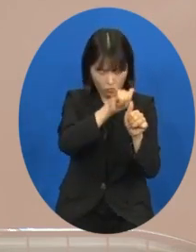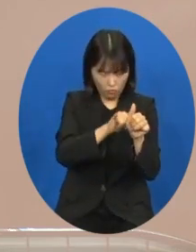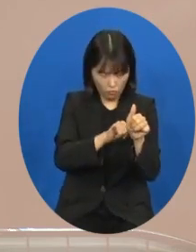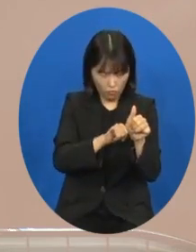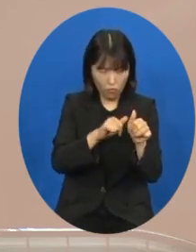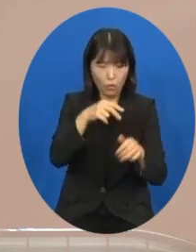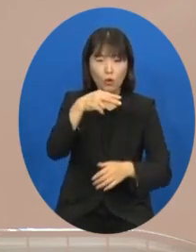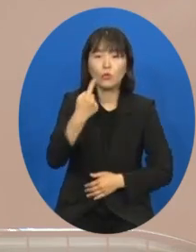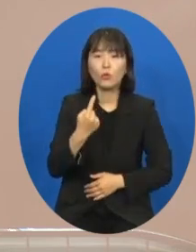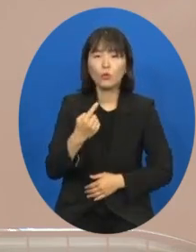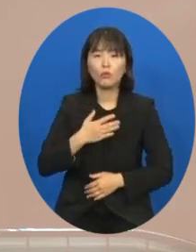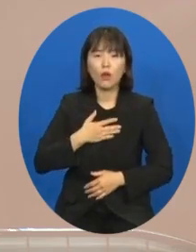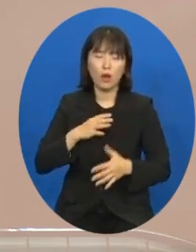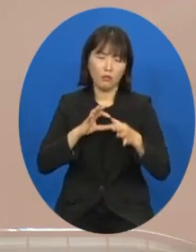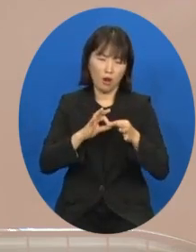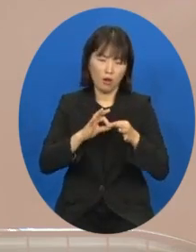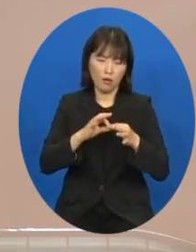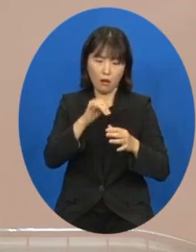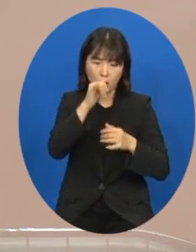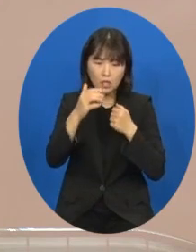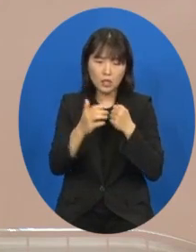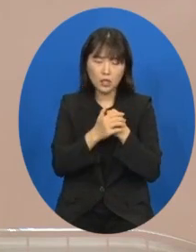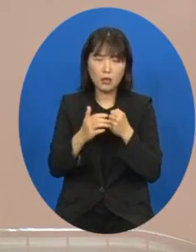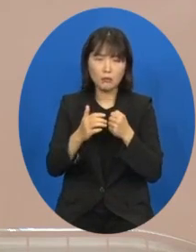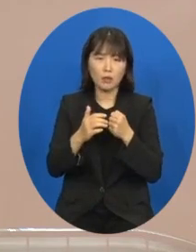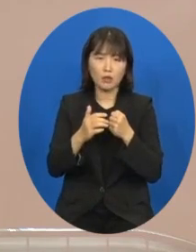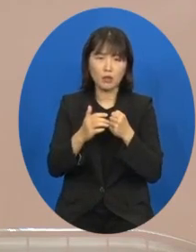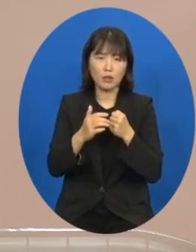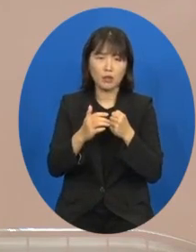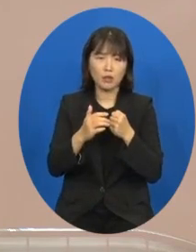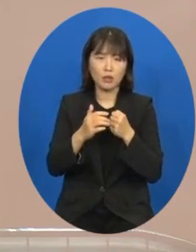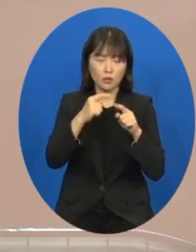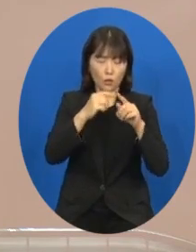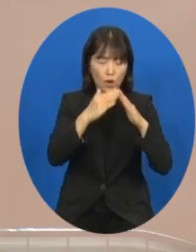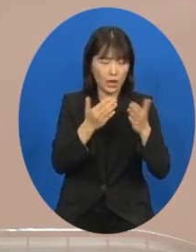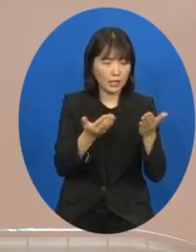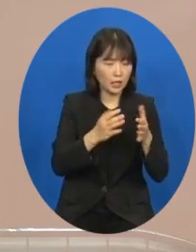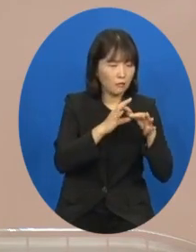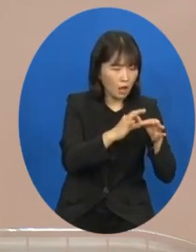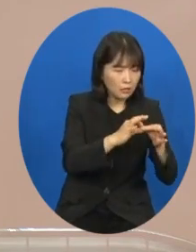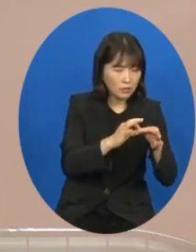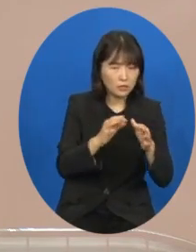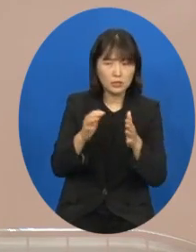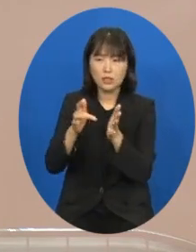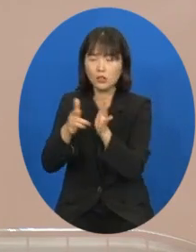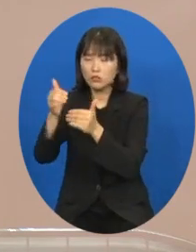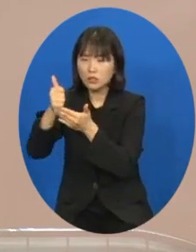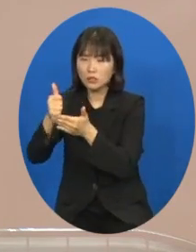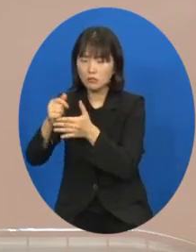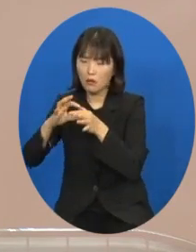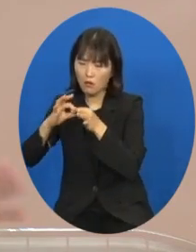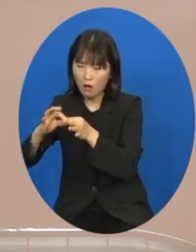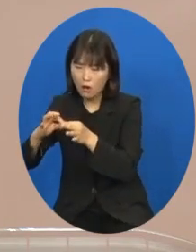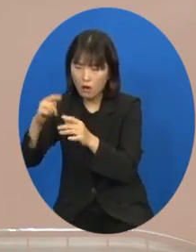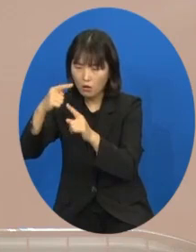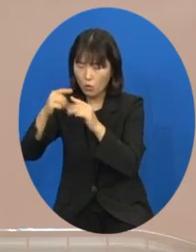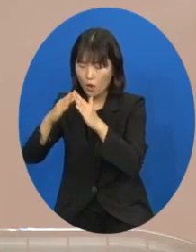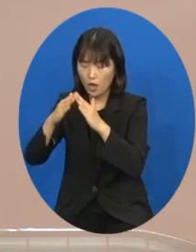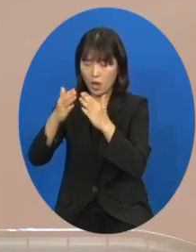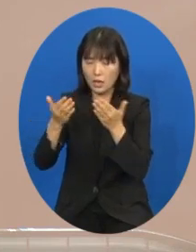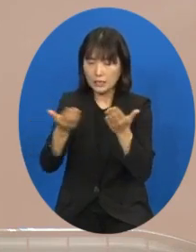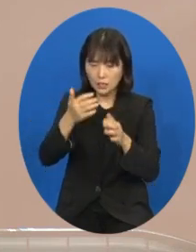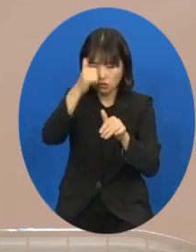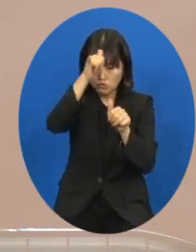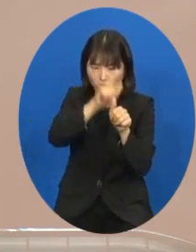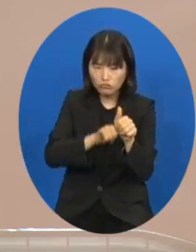자기와 관련되니까 교회 일에 관심이 있는 거지 예수님과 관련해서 교회 일에 충성하는 것은 아니에요.